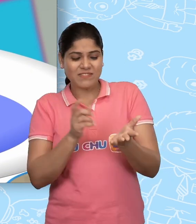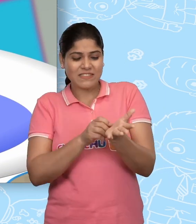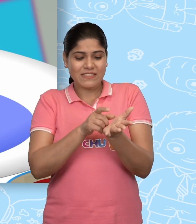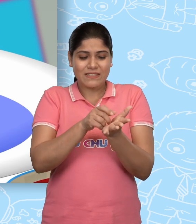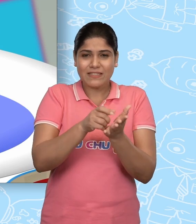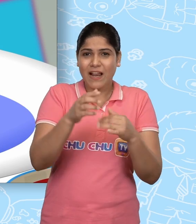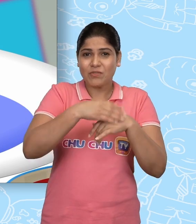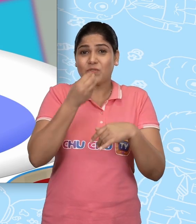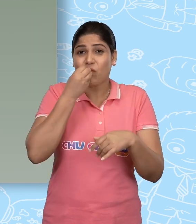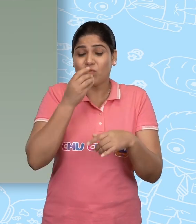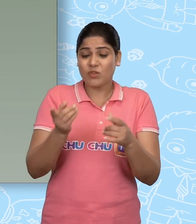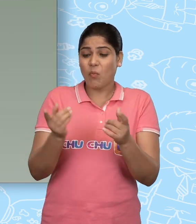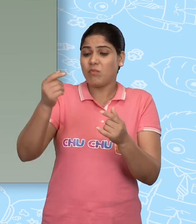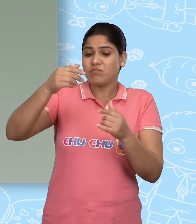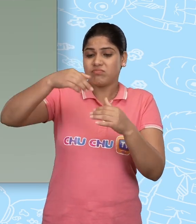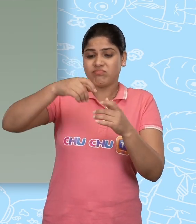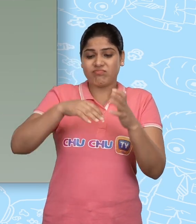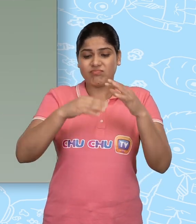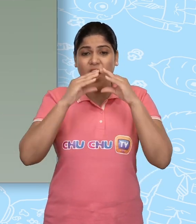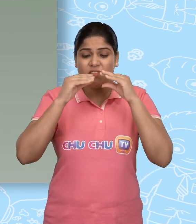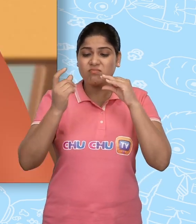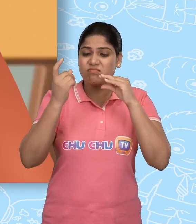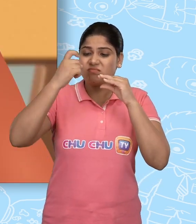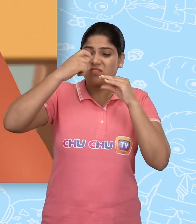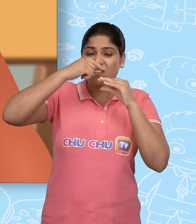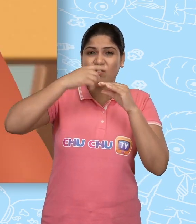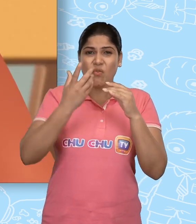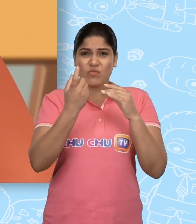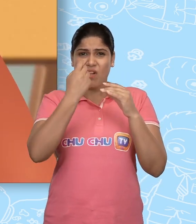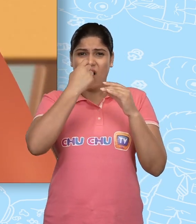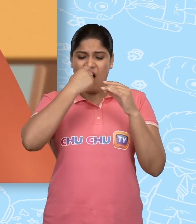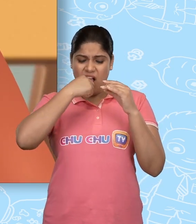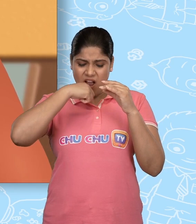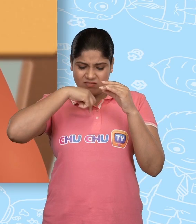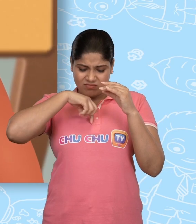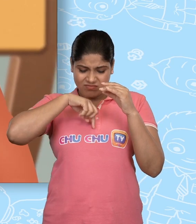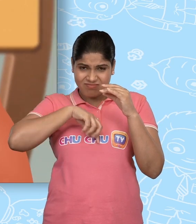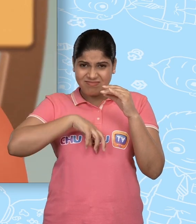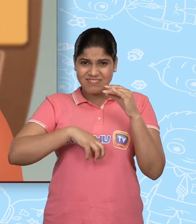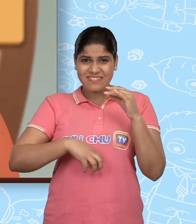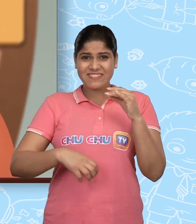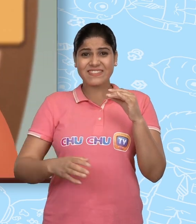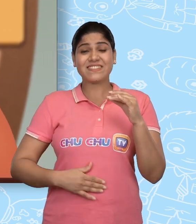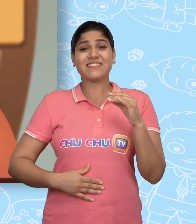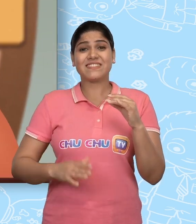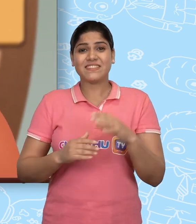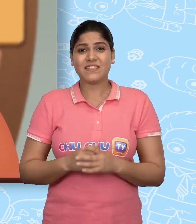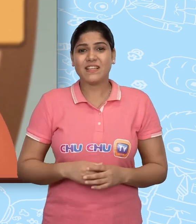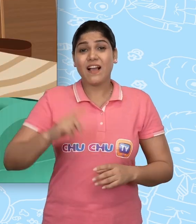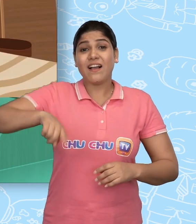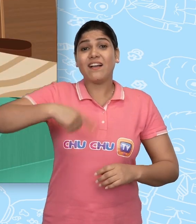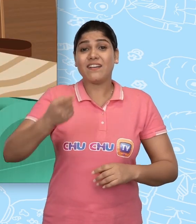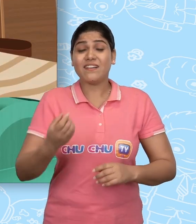सारे कीटाणु चीकू के खाने पर आ गए और फिर वो सारे सीधे उसके पेट में